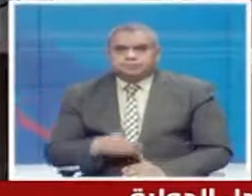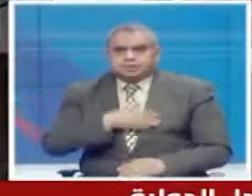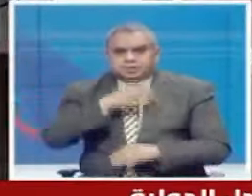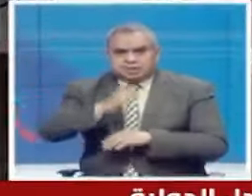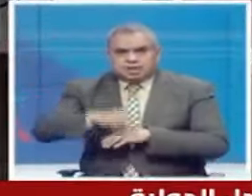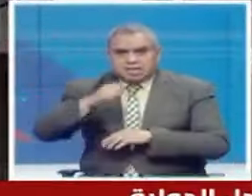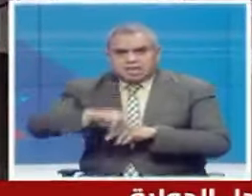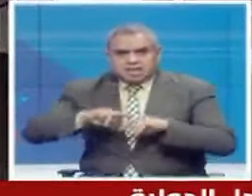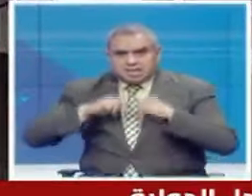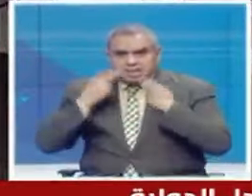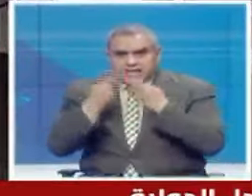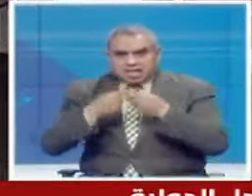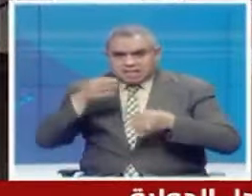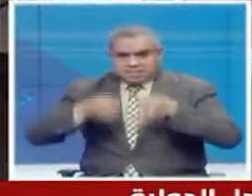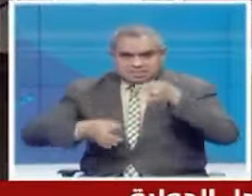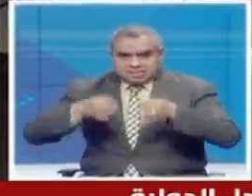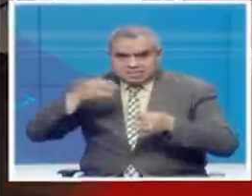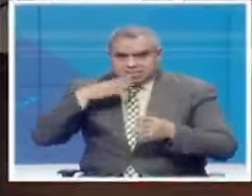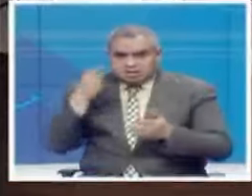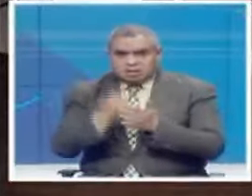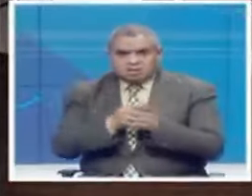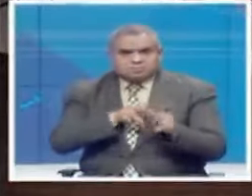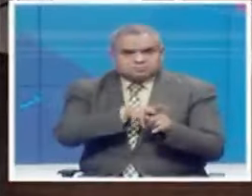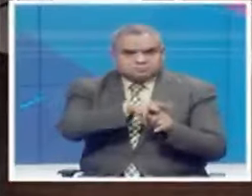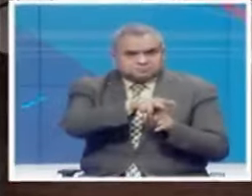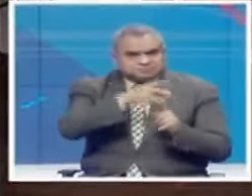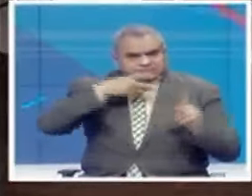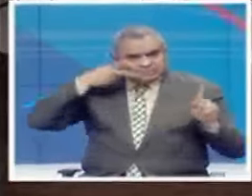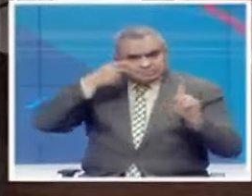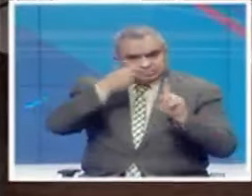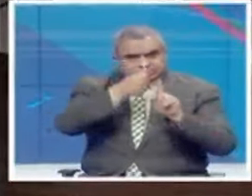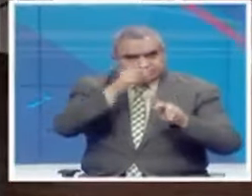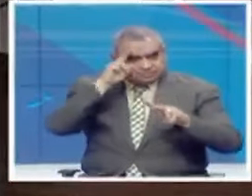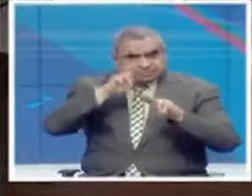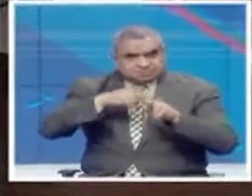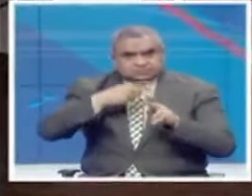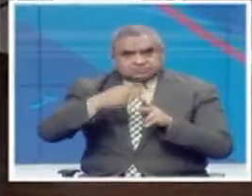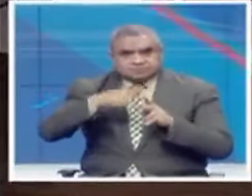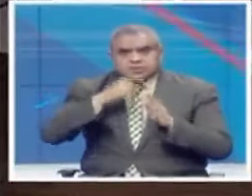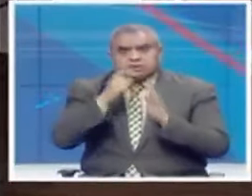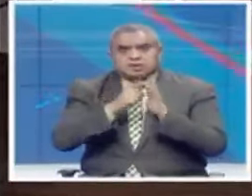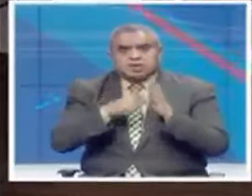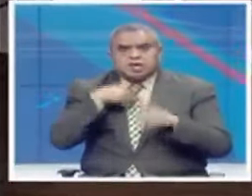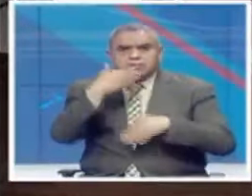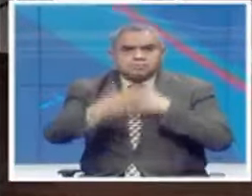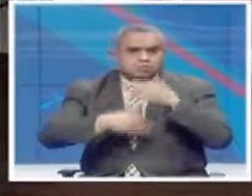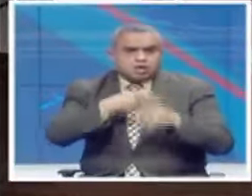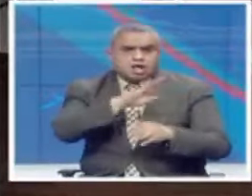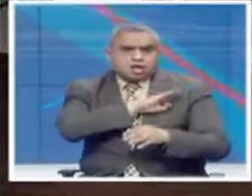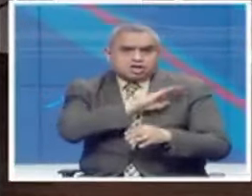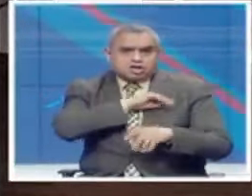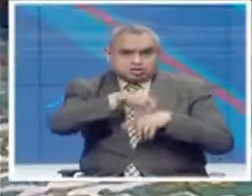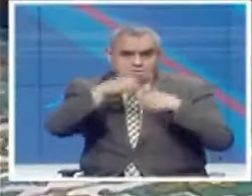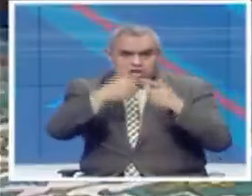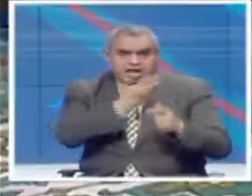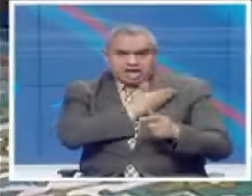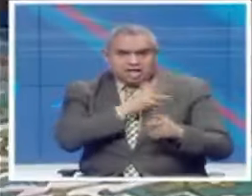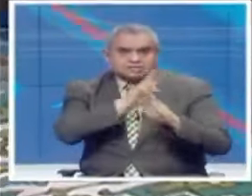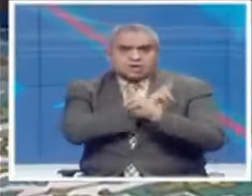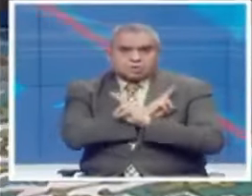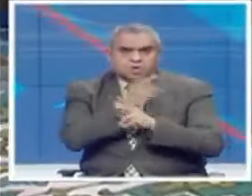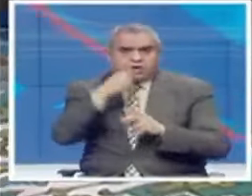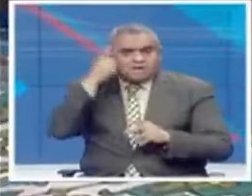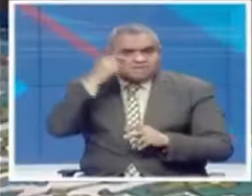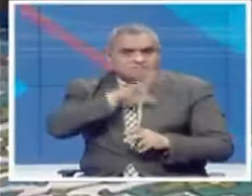العدل الدولية تتخذ إجراءات عاجلة ضد إسرائيل باستثناء وقف عملياتها العسكرية في غزة.